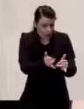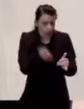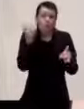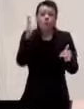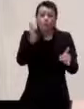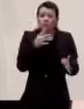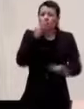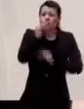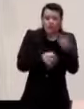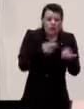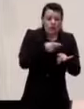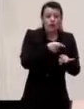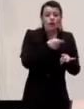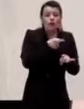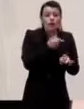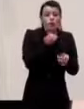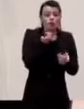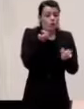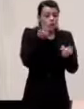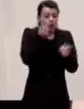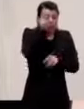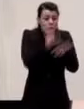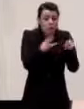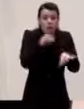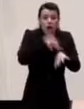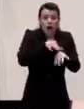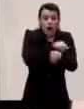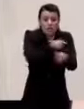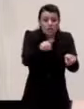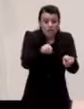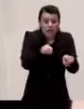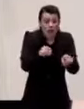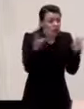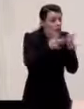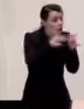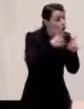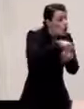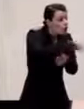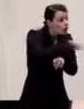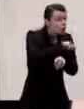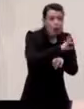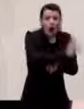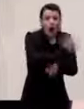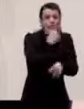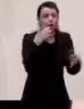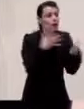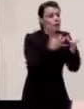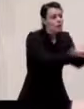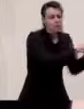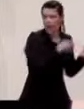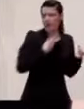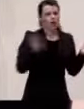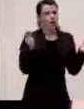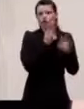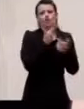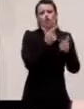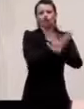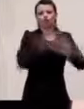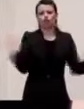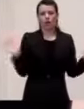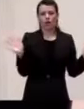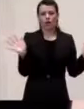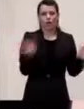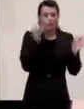nessuna contaminazione da parte di nessuno di quei pazienti, che sono totalmente gestiti in maniera assolutamente, voglio